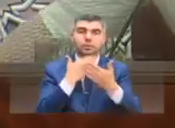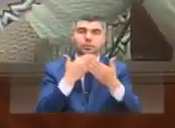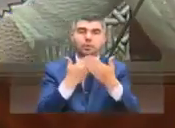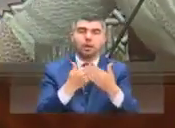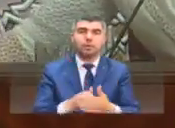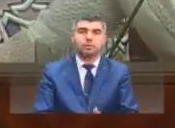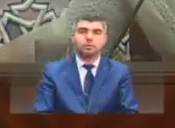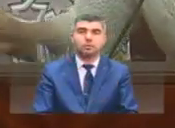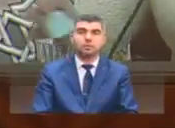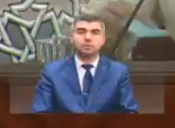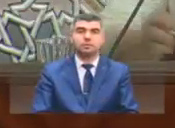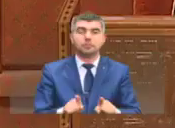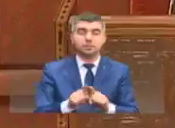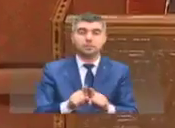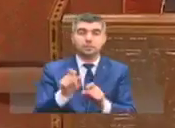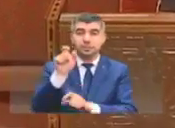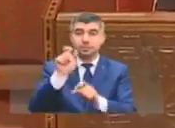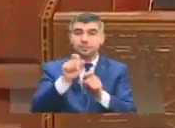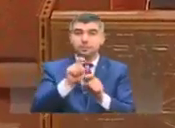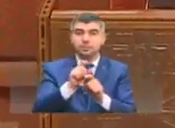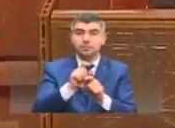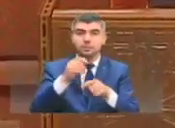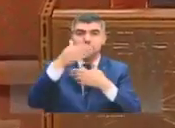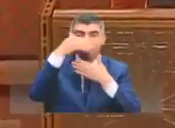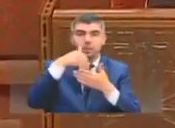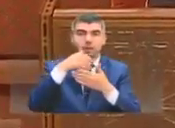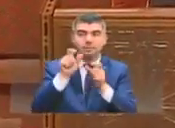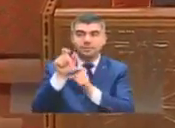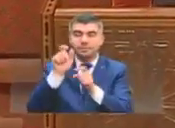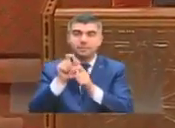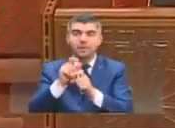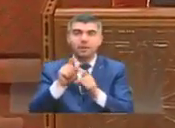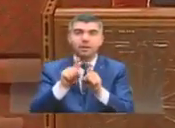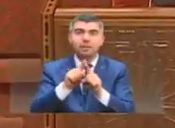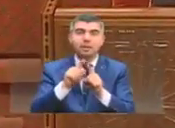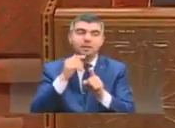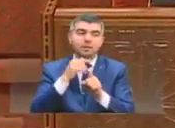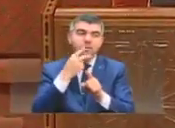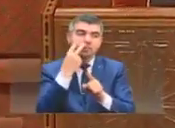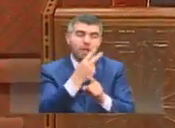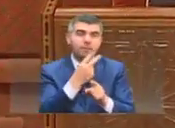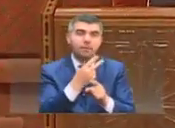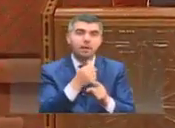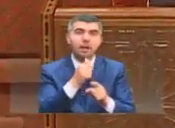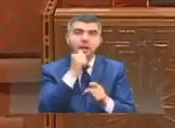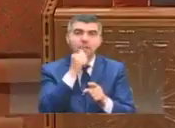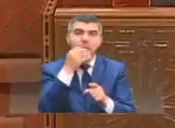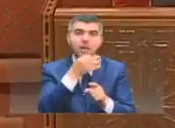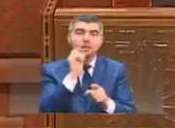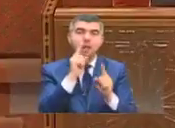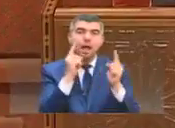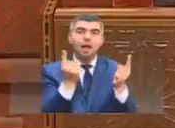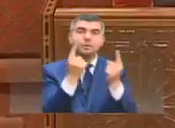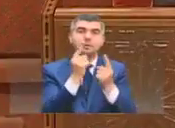الآن المواطن في الوسط القروي لم يعد يكتفي فقط بالإيصالات الجماعية أو النافورات العمومية، بل أصبح يطالب بحقه الدستوري في الوصول